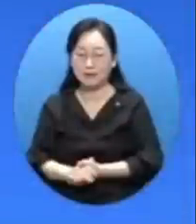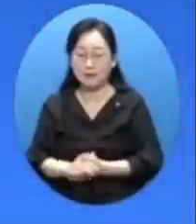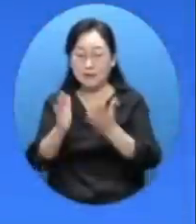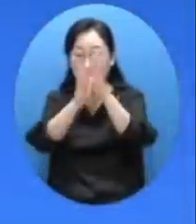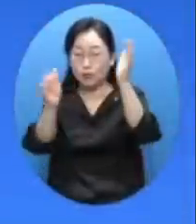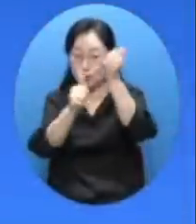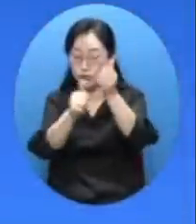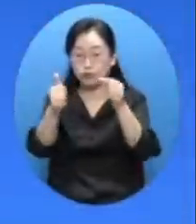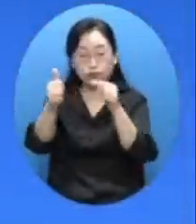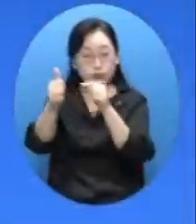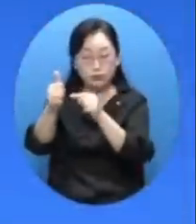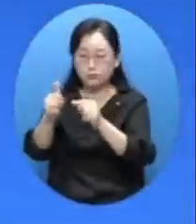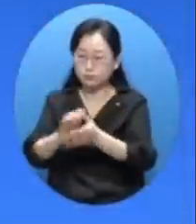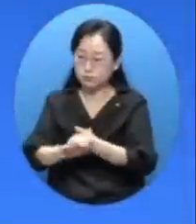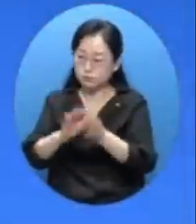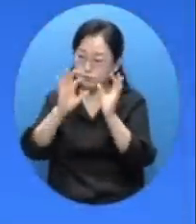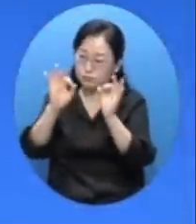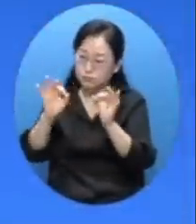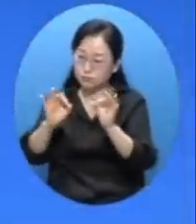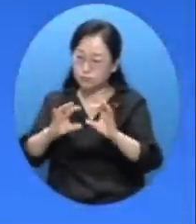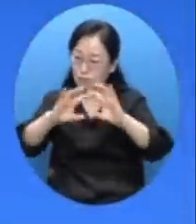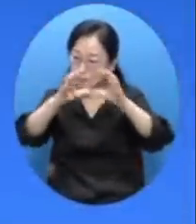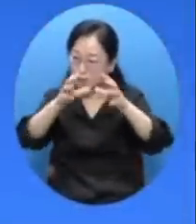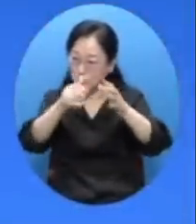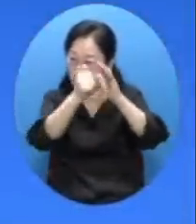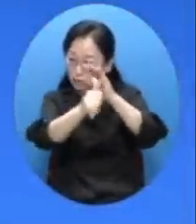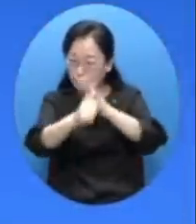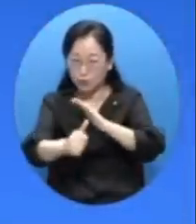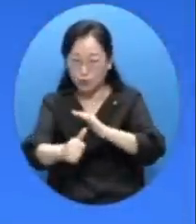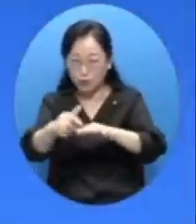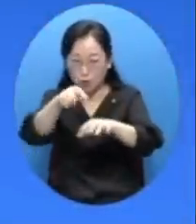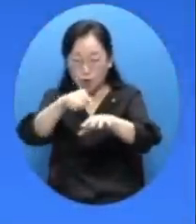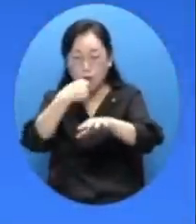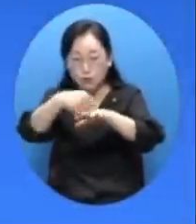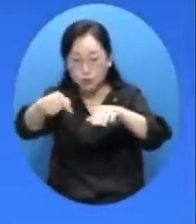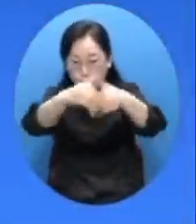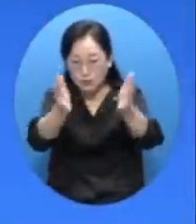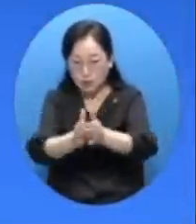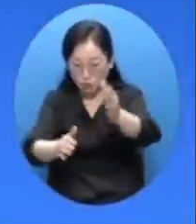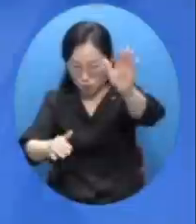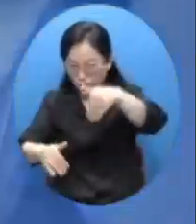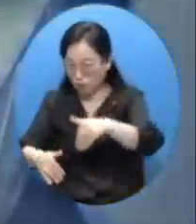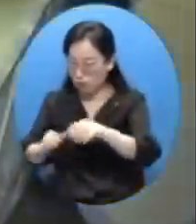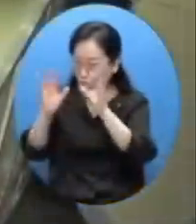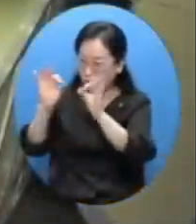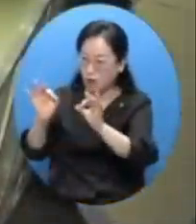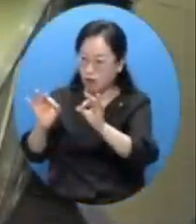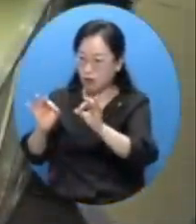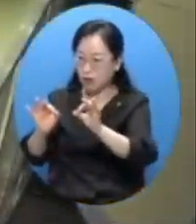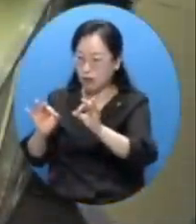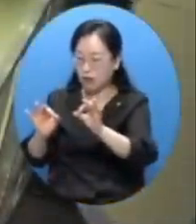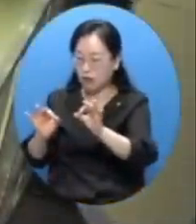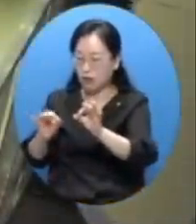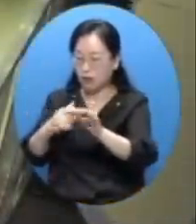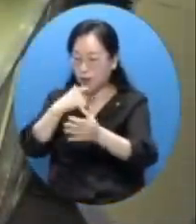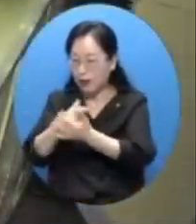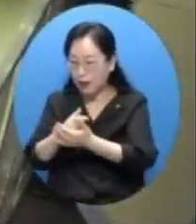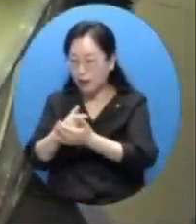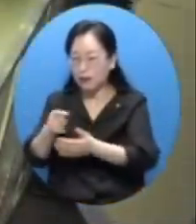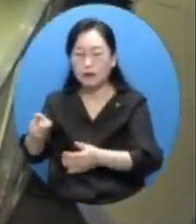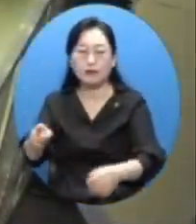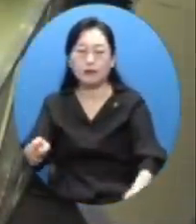여호수아와 백성을 대표하는 족장들이 그 겉모습을 보고 깜짝까지 속았습니다. 옷도